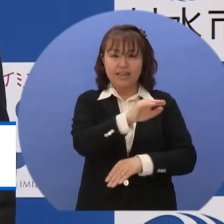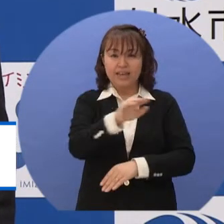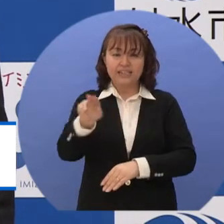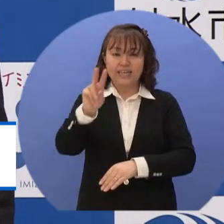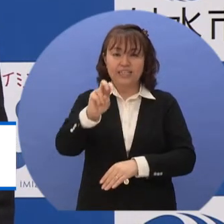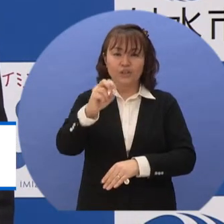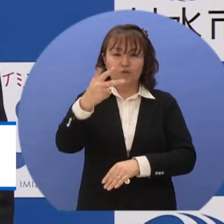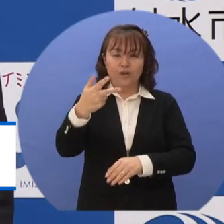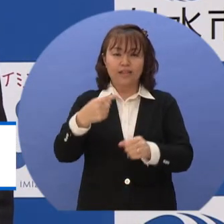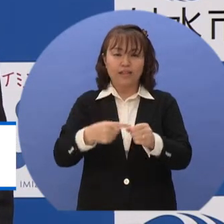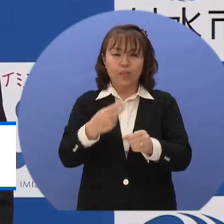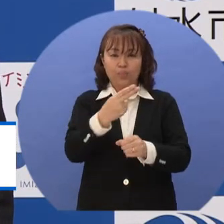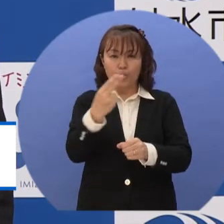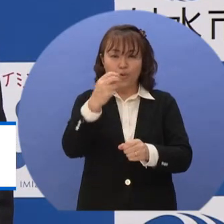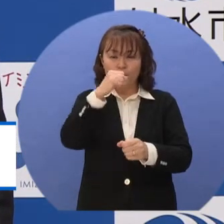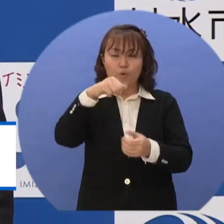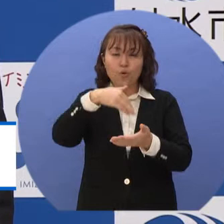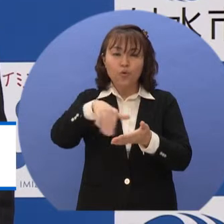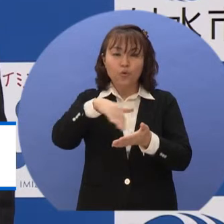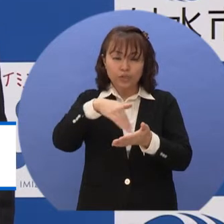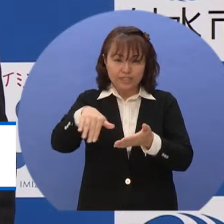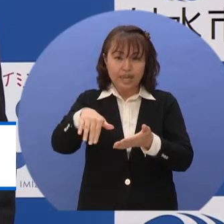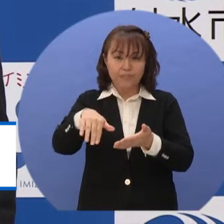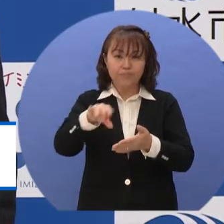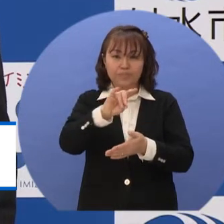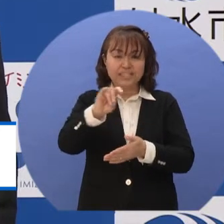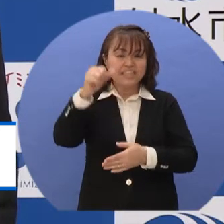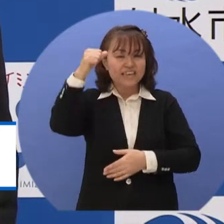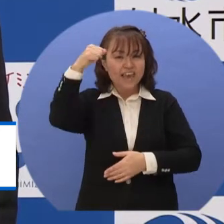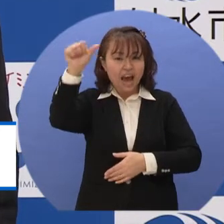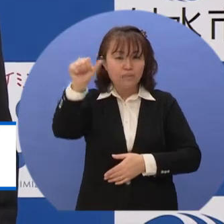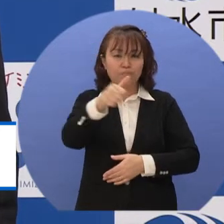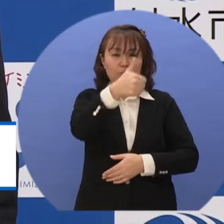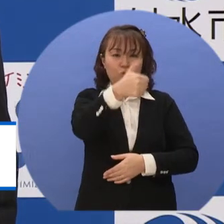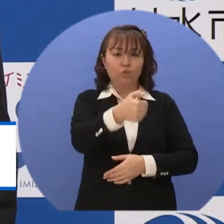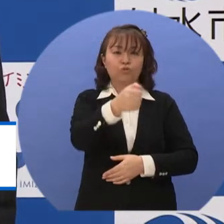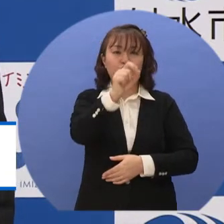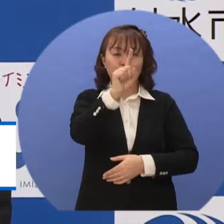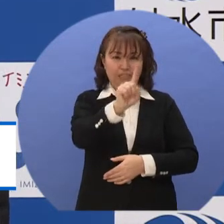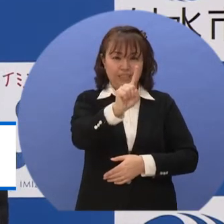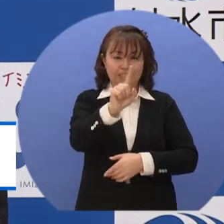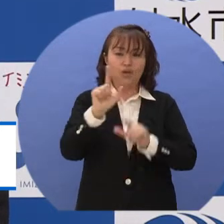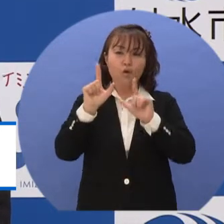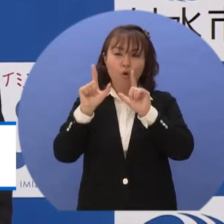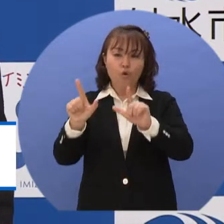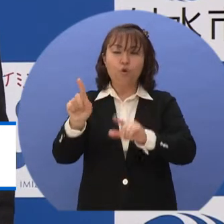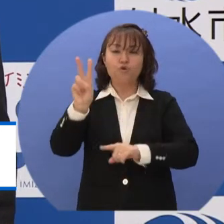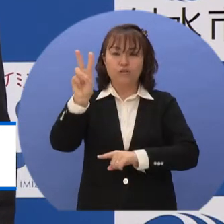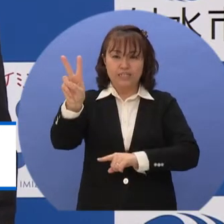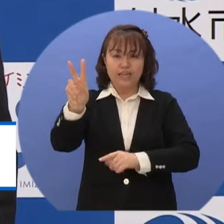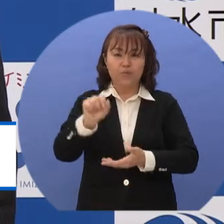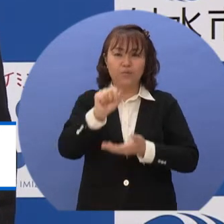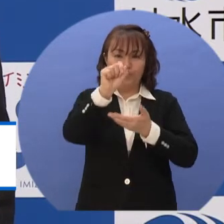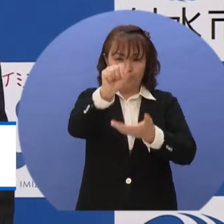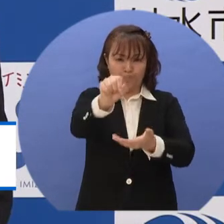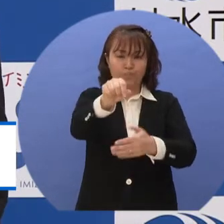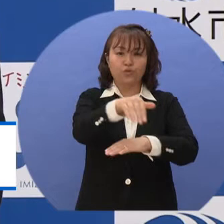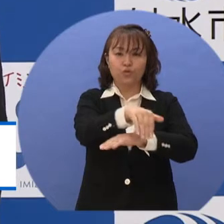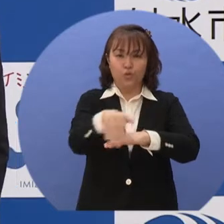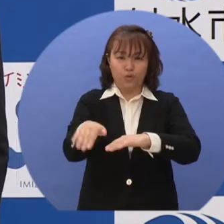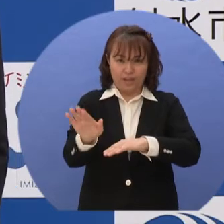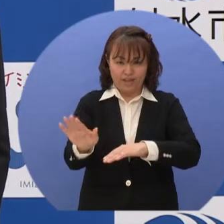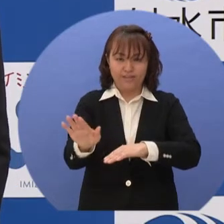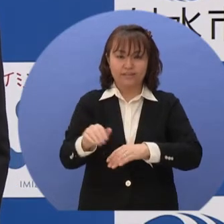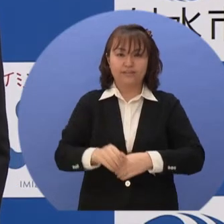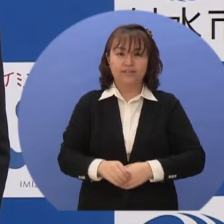案を始めとした議案51件え報告2件を上帝することにしておるものでありますえ中で